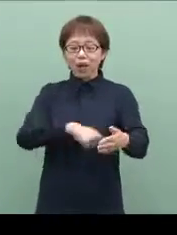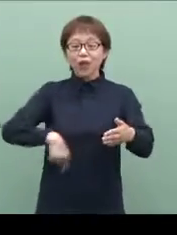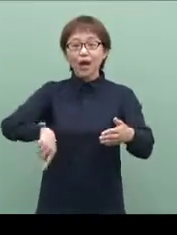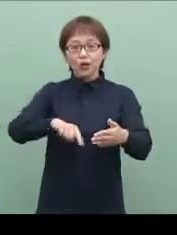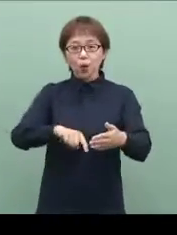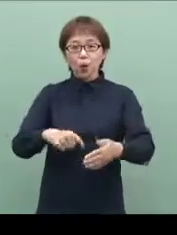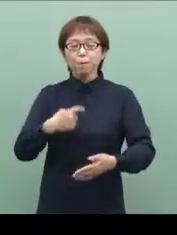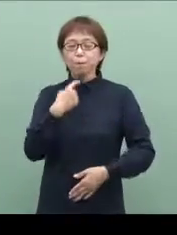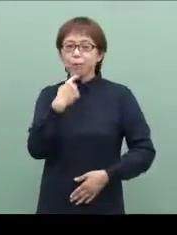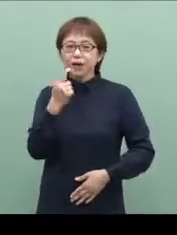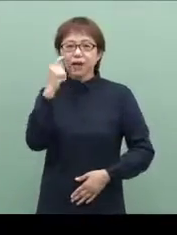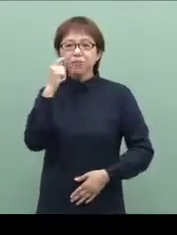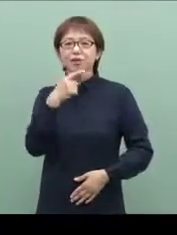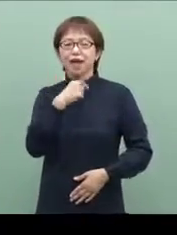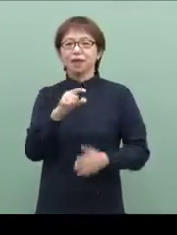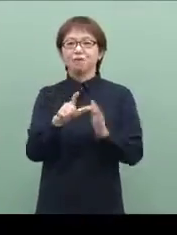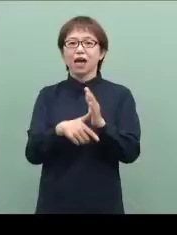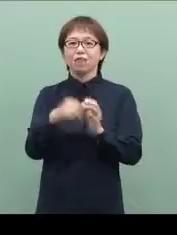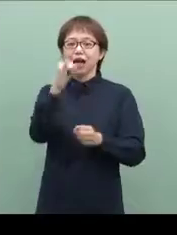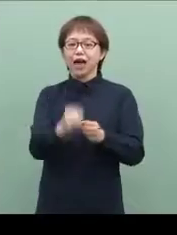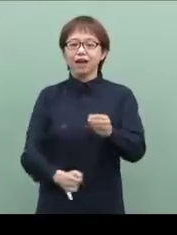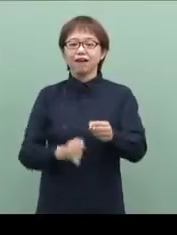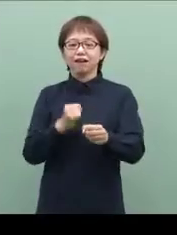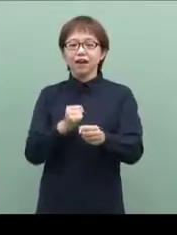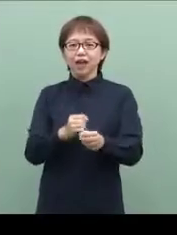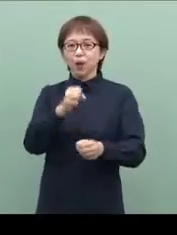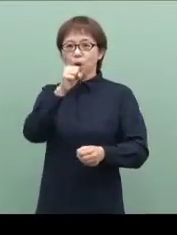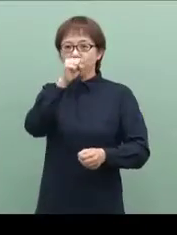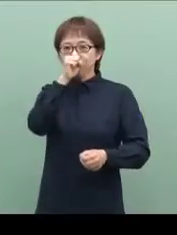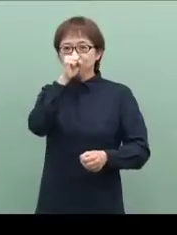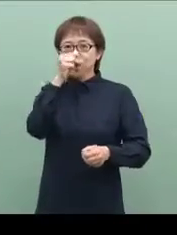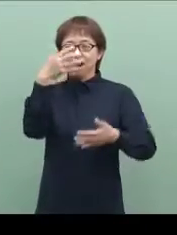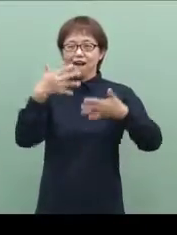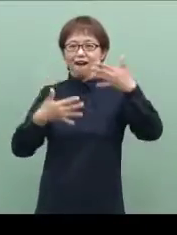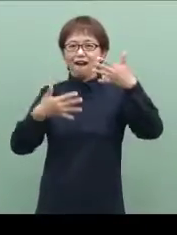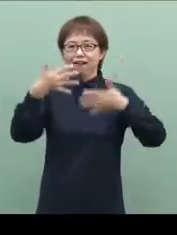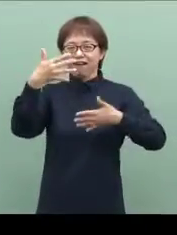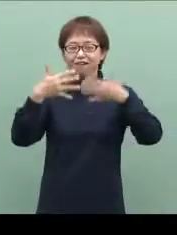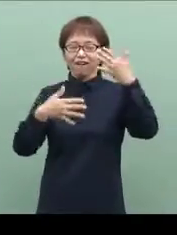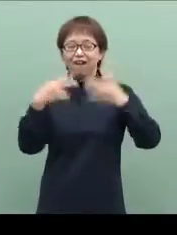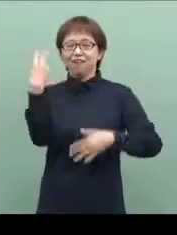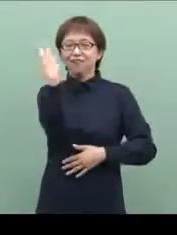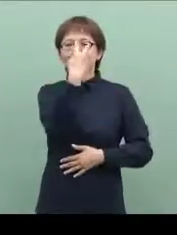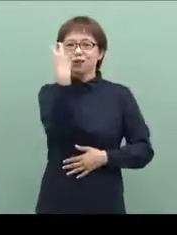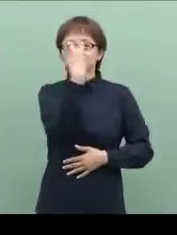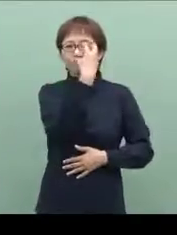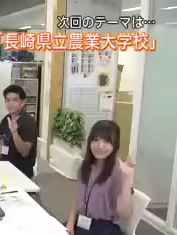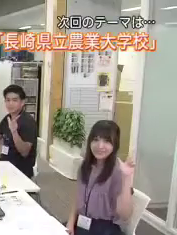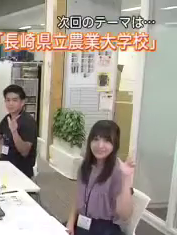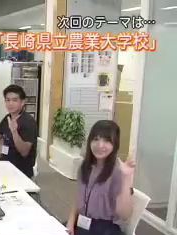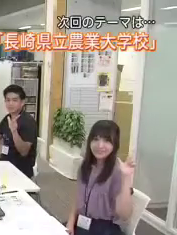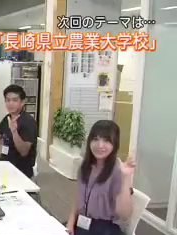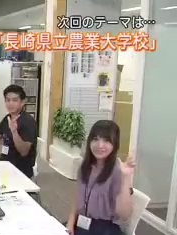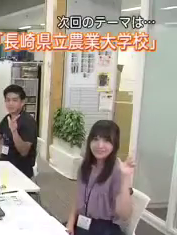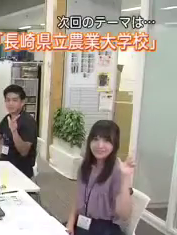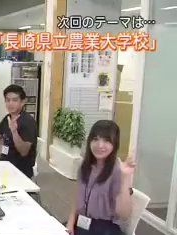をもう一度確認という方は、長崎県のインターネット放送局ヨカテレでチェック。